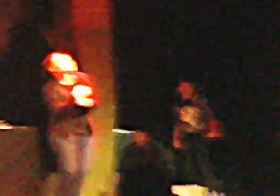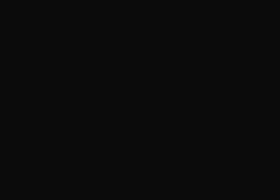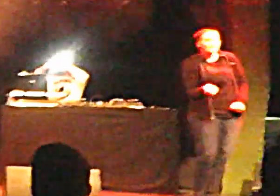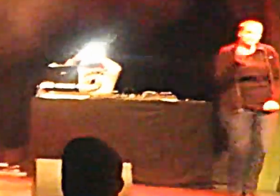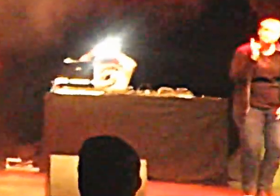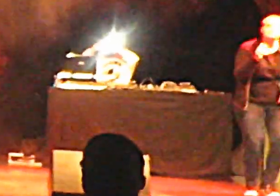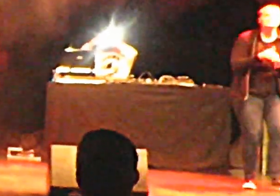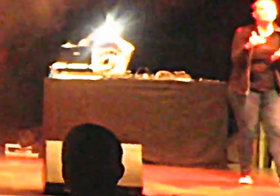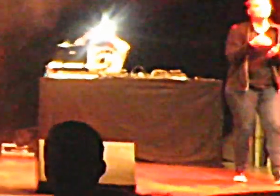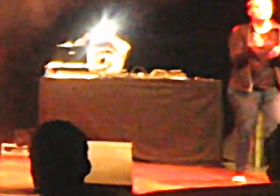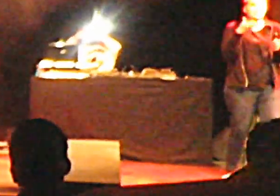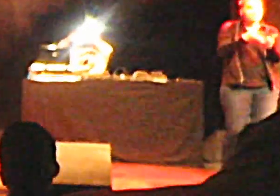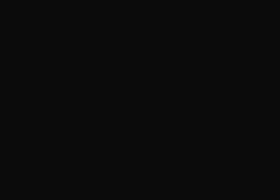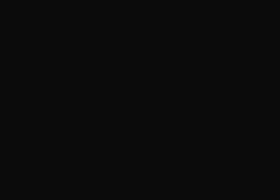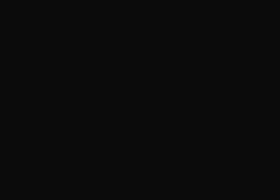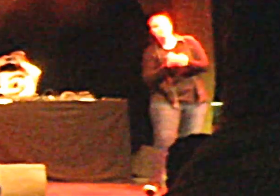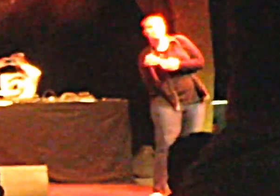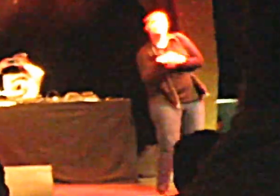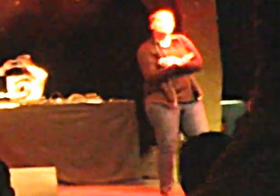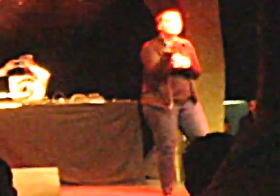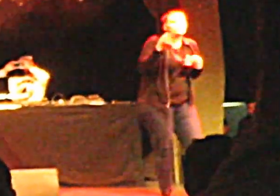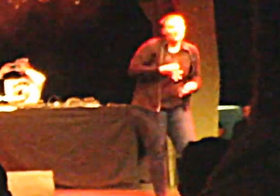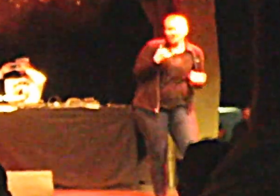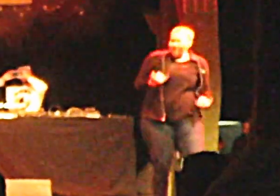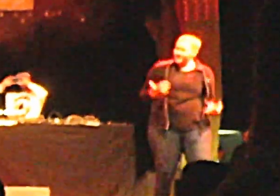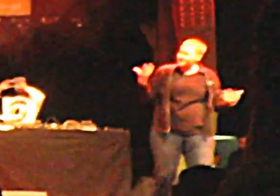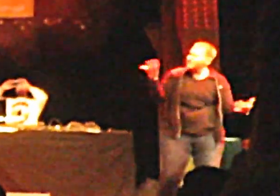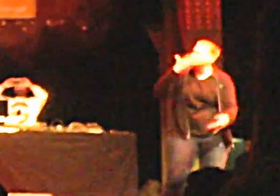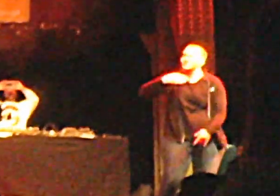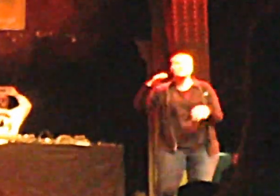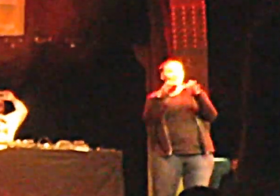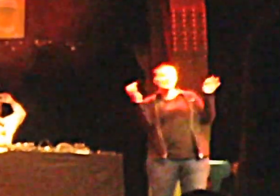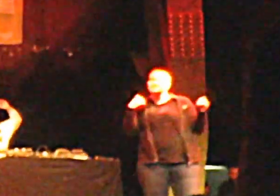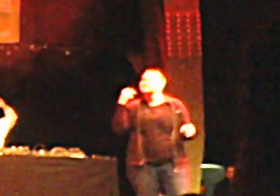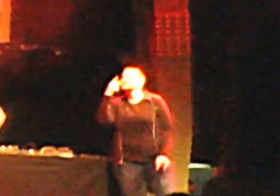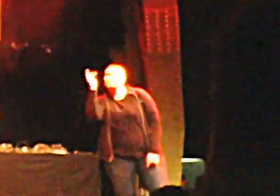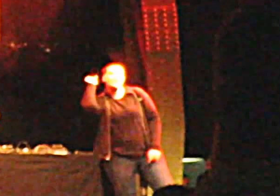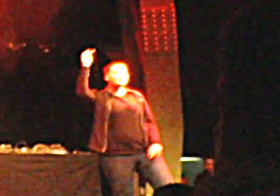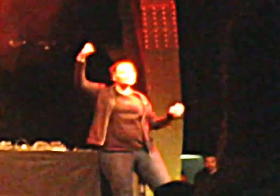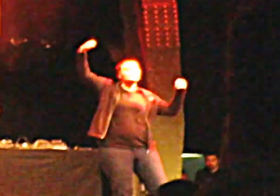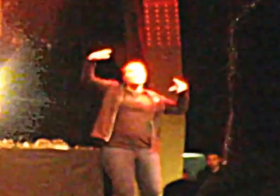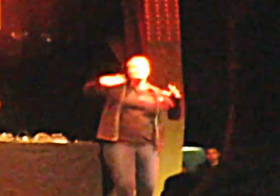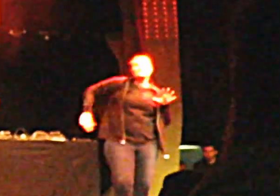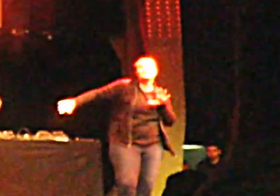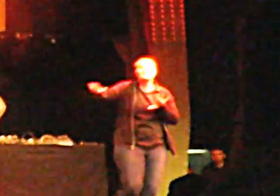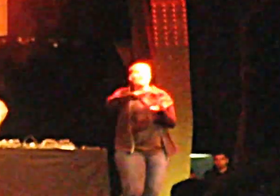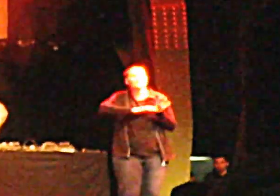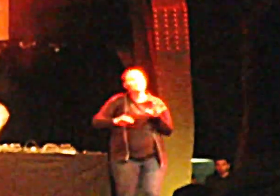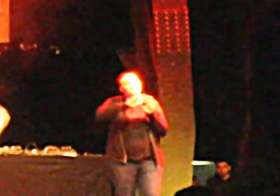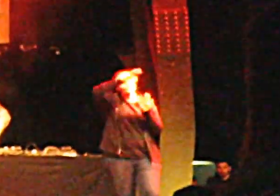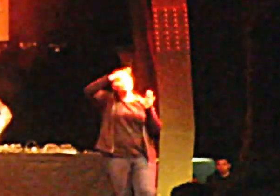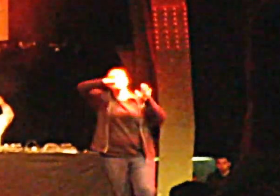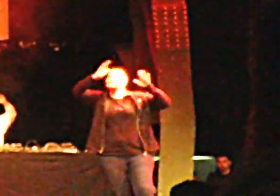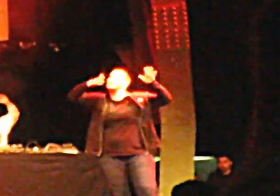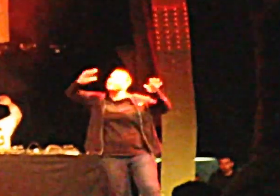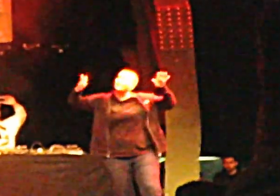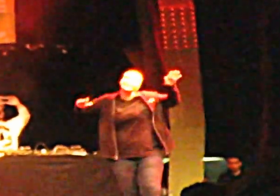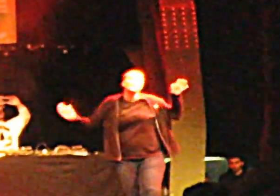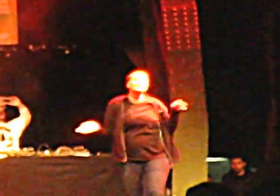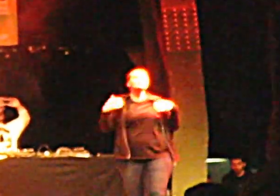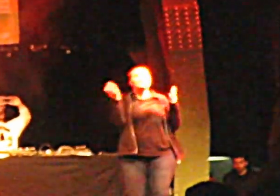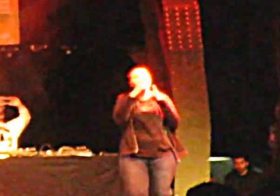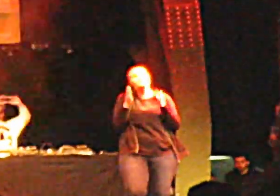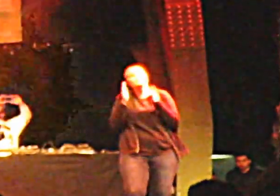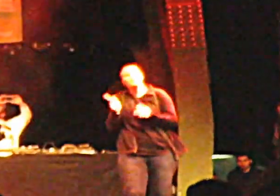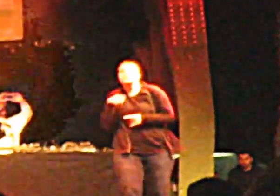Weg, die Sailor bis zum Mittel gehen? Ein Tag so schnell wie heute, blickt durchs Fenster zum Hof. Von Watson bis zu Skyline. Hip-Hop ist riesengroß. Das ist unsere wahre